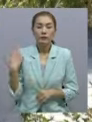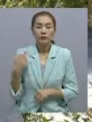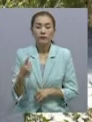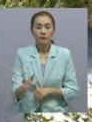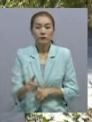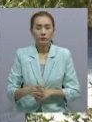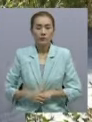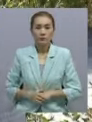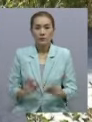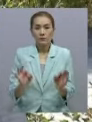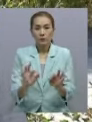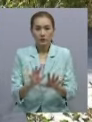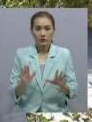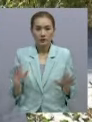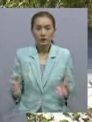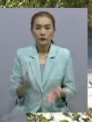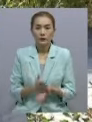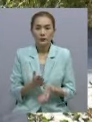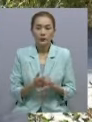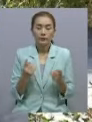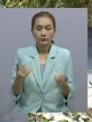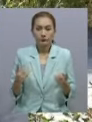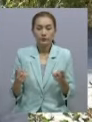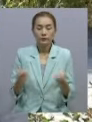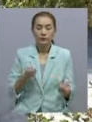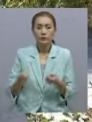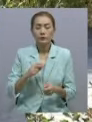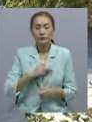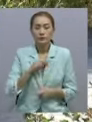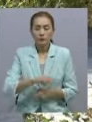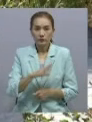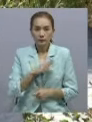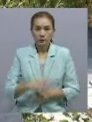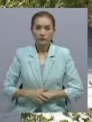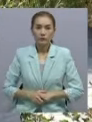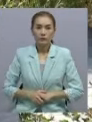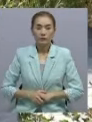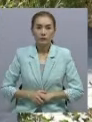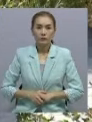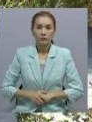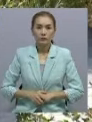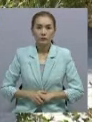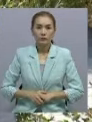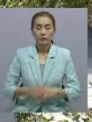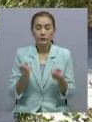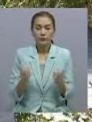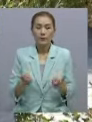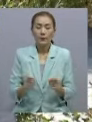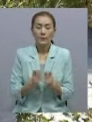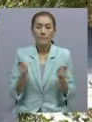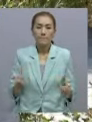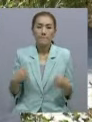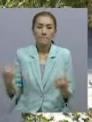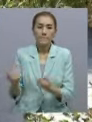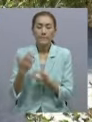бірнеше пьесаларда үлкен рөлдерде ойнап, сол рөлдердің шынайы шығуына өзіндік